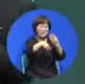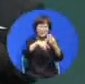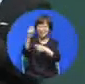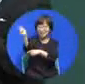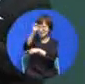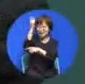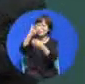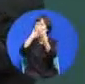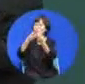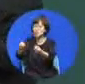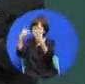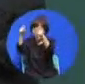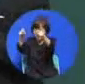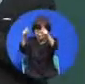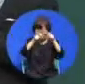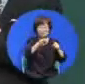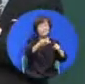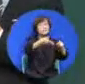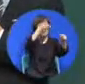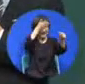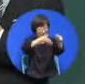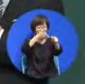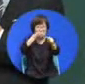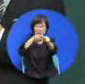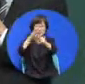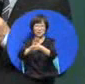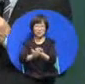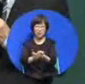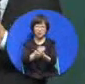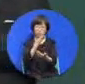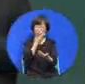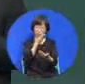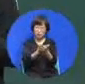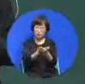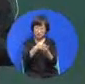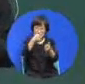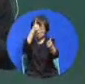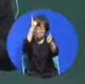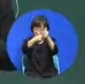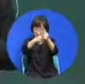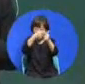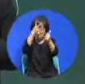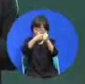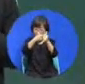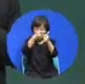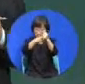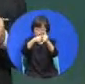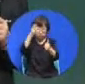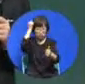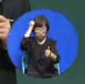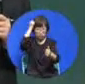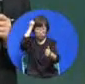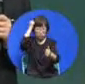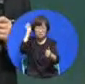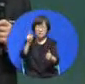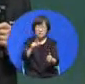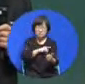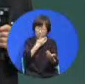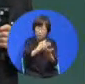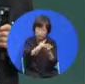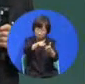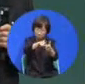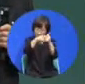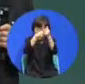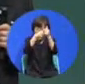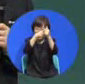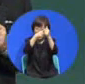restore this blessing. 우선순위 바꾸세요. So change your priority. 우선순위 한번 지금 내 말 기억 안 하면 큰일 나요. 우선순위 바꾸세요.